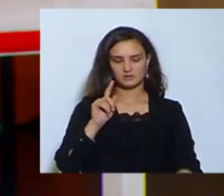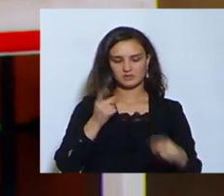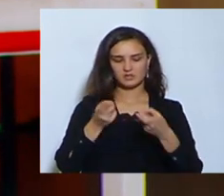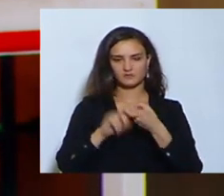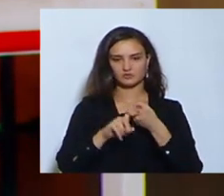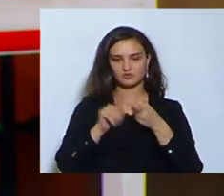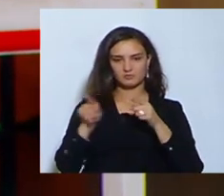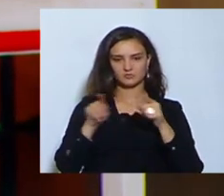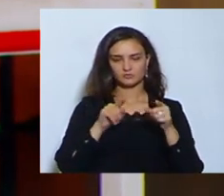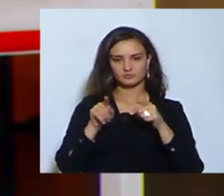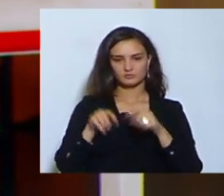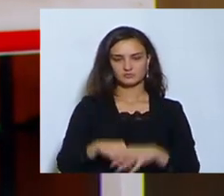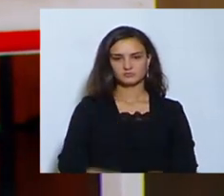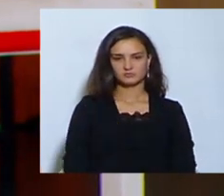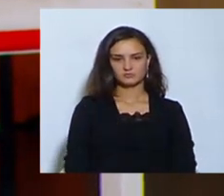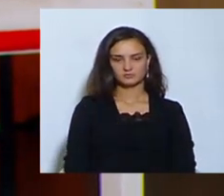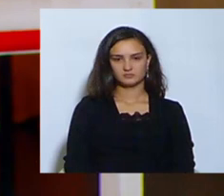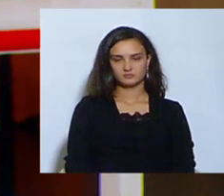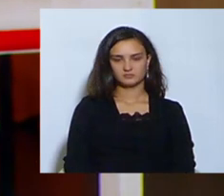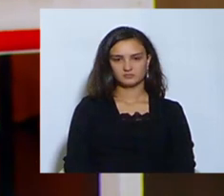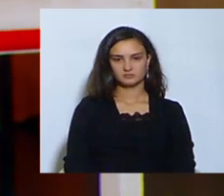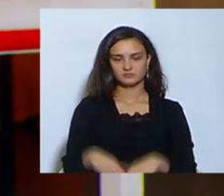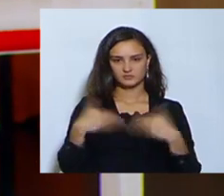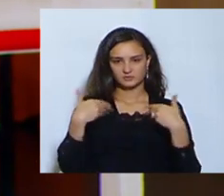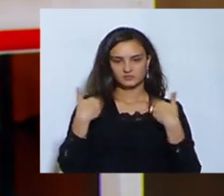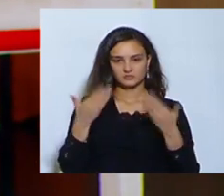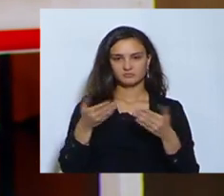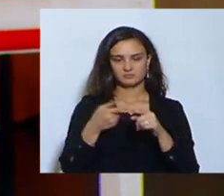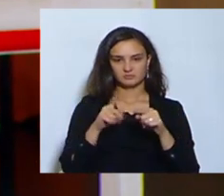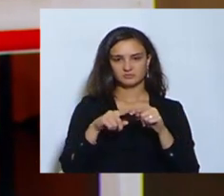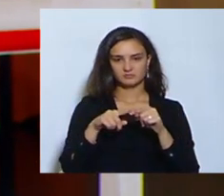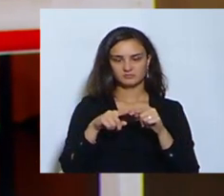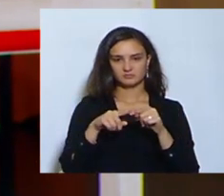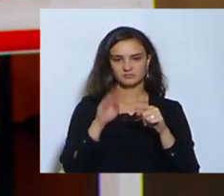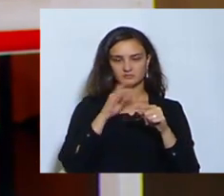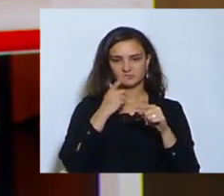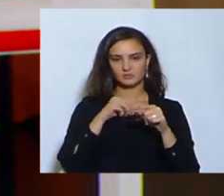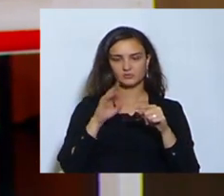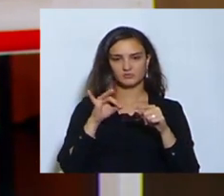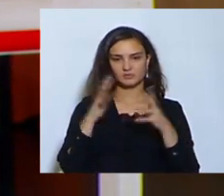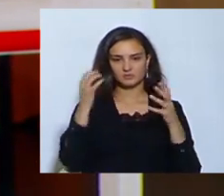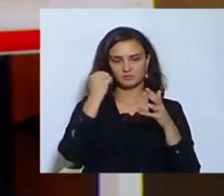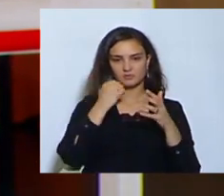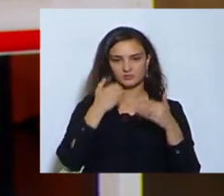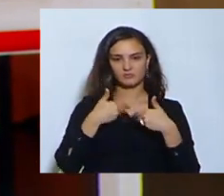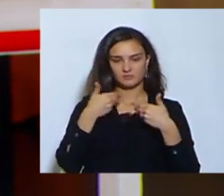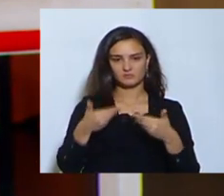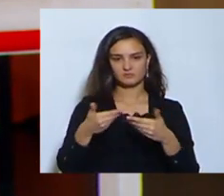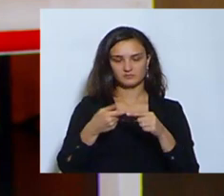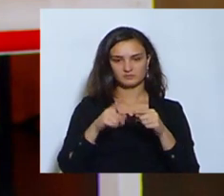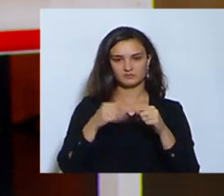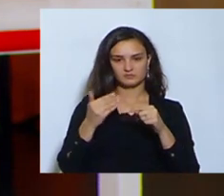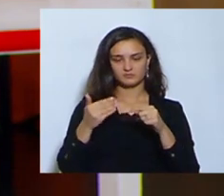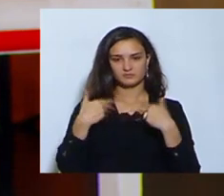კავშირია მათ შორის? მოდით დავიწყოთ აქედან. მოგესალმებით, ქალბატონო მარი, უღმესი მადლობა მოწვევისათვის. მადლობა თქვენ